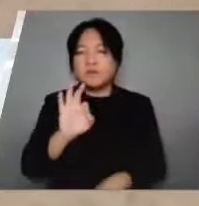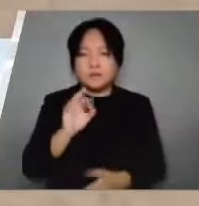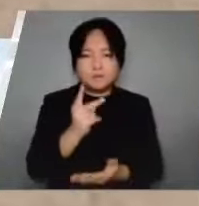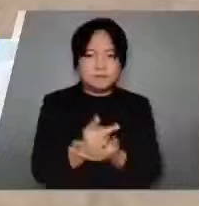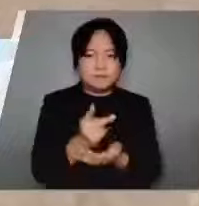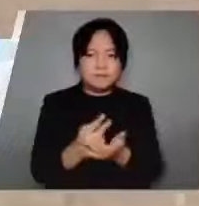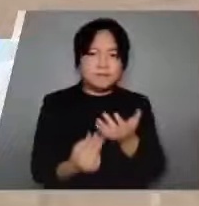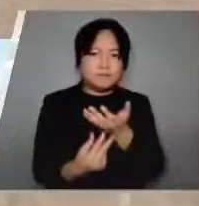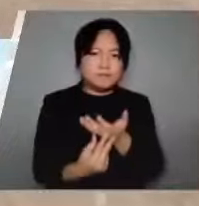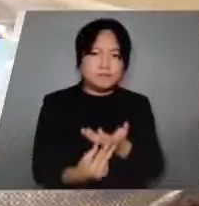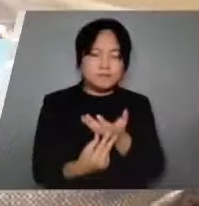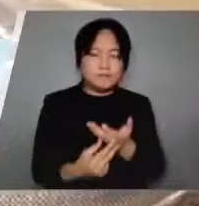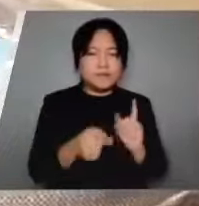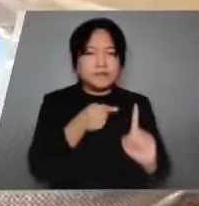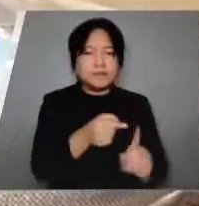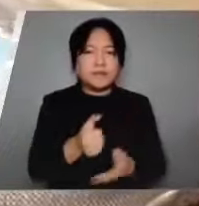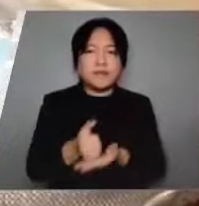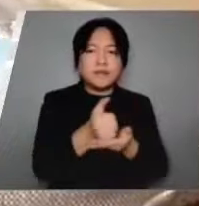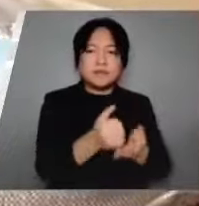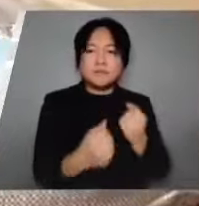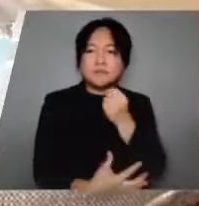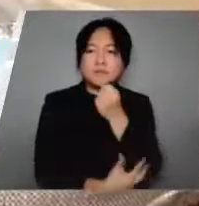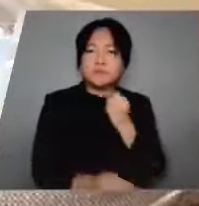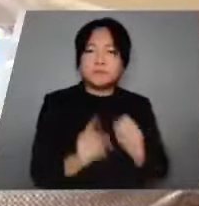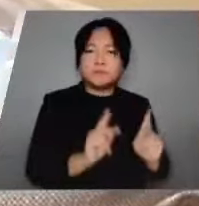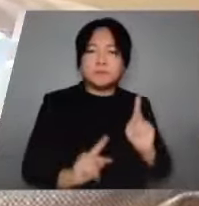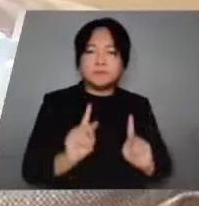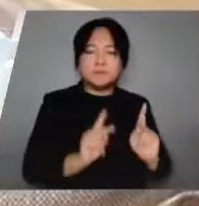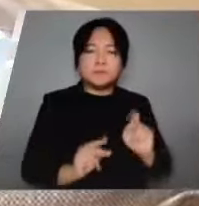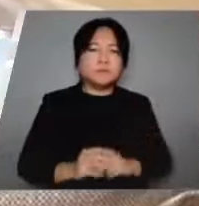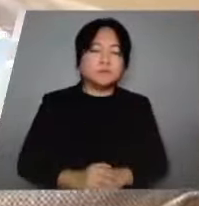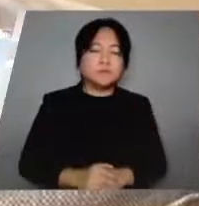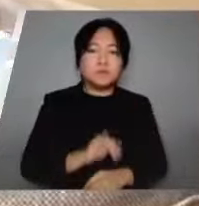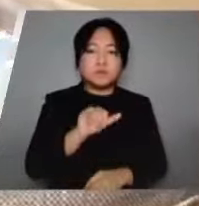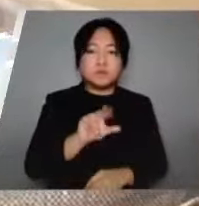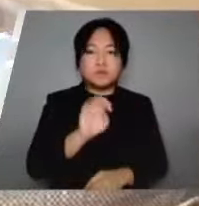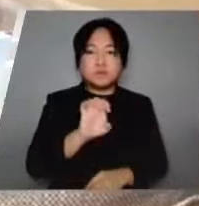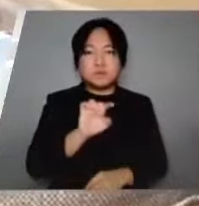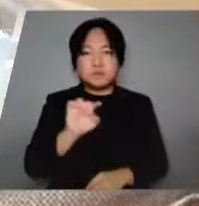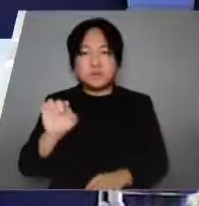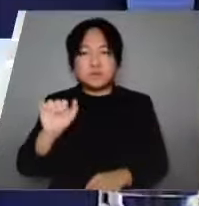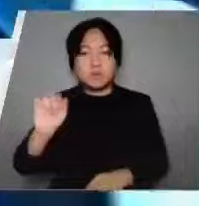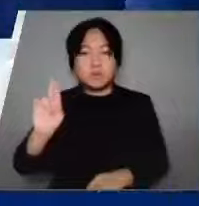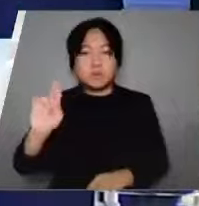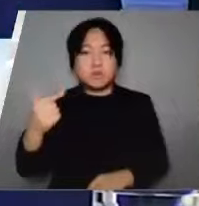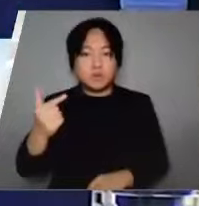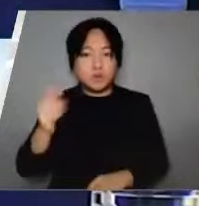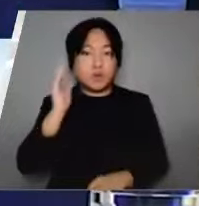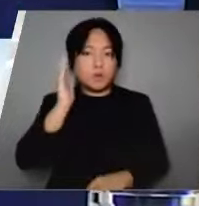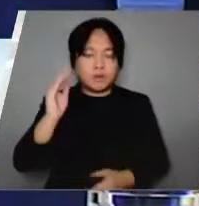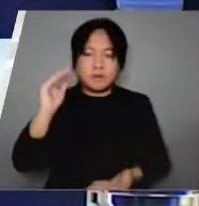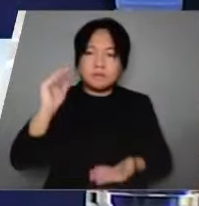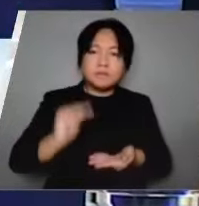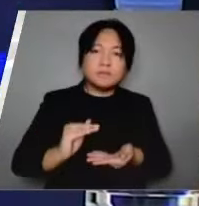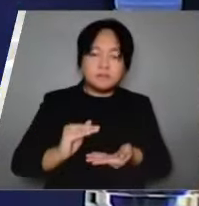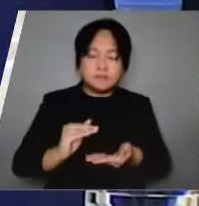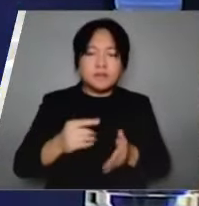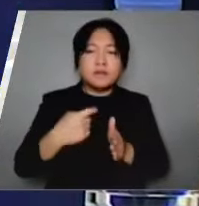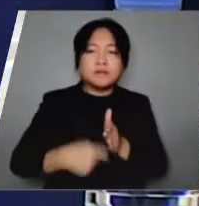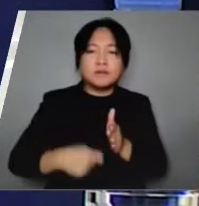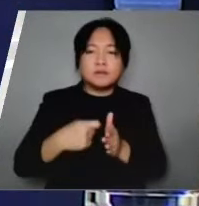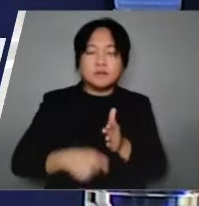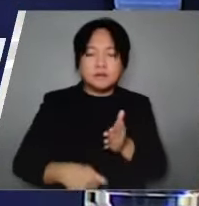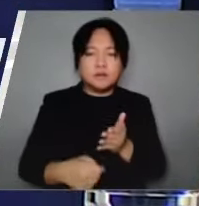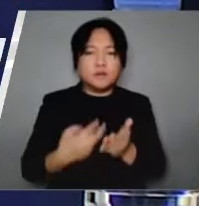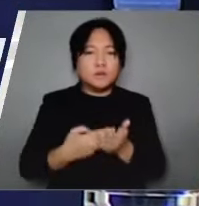rice subsidy para sa kanila. Sa Hulyo o Agosto ay naasahang mararamdaman ang pagbaba ng presyo sa merkado. We are at least